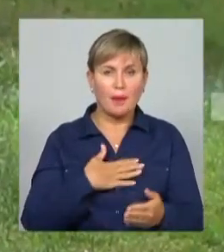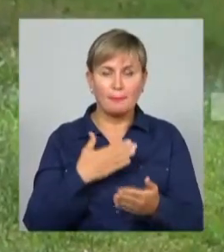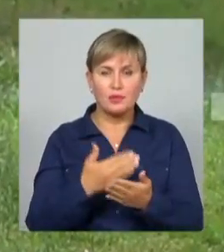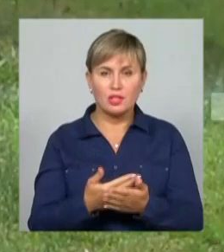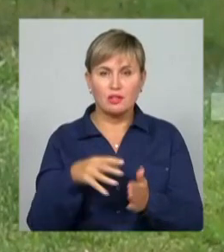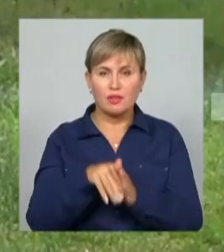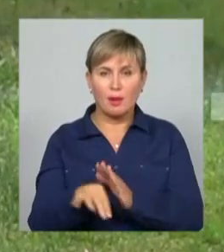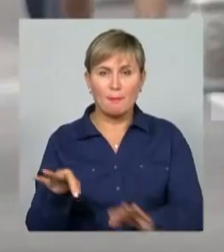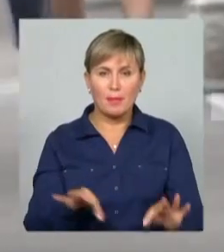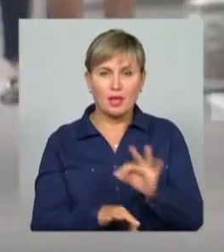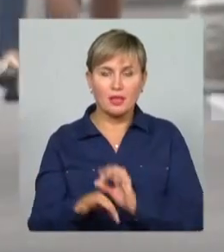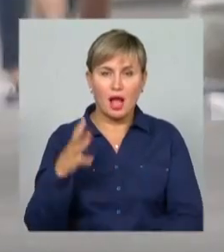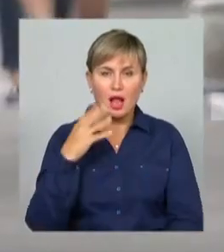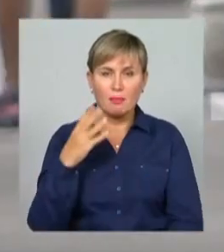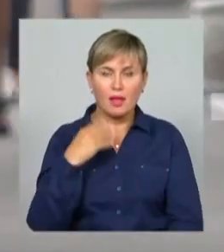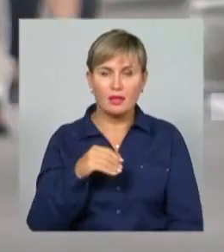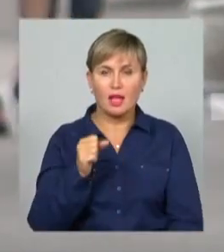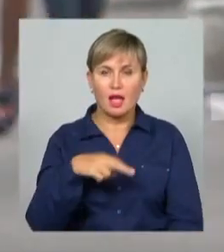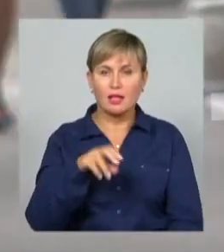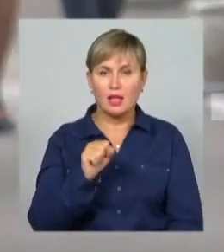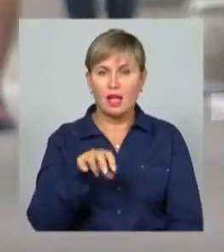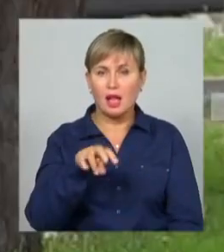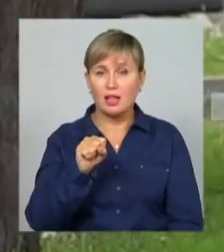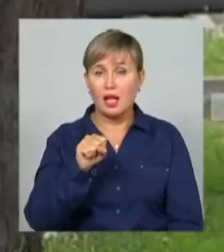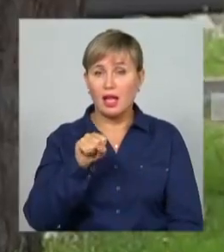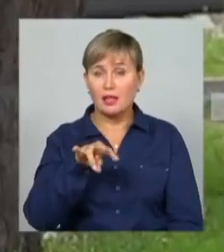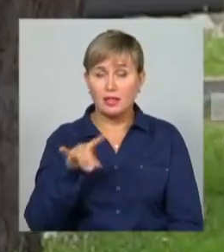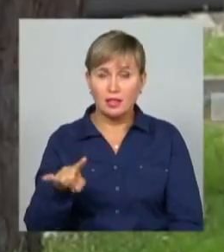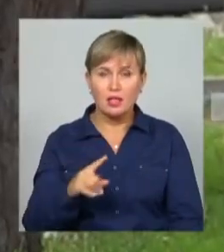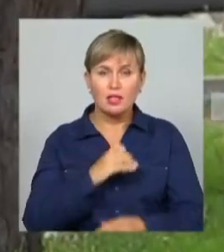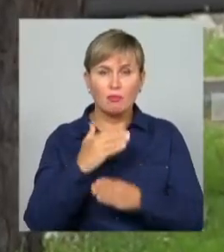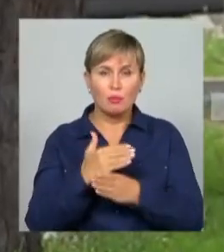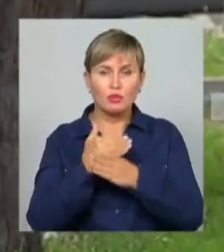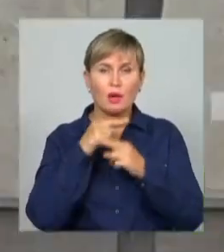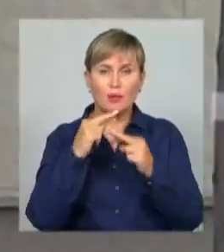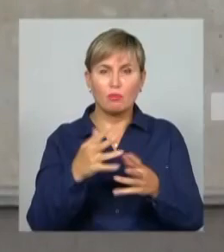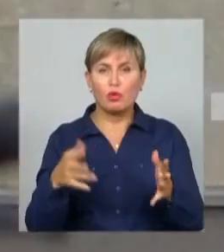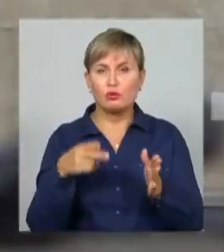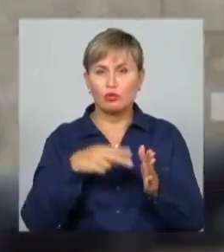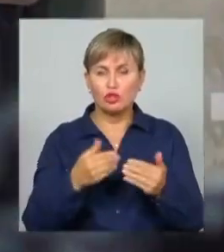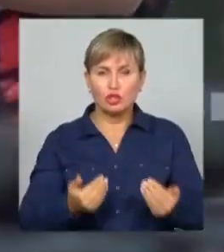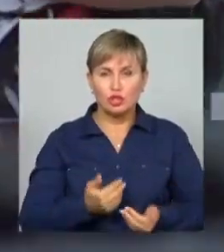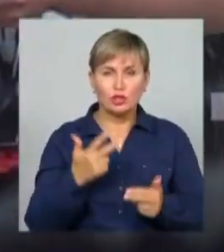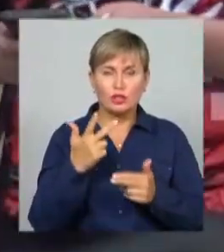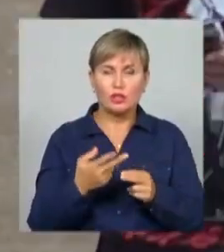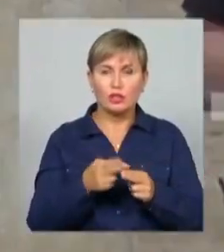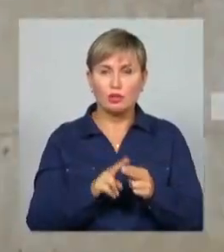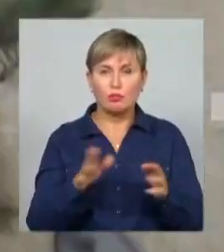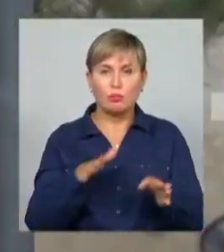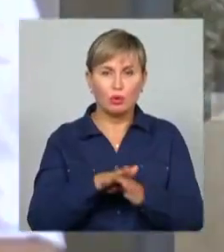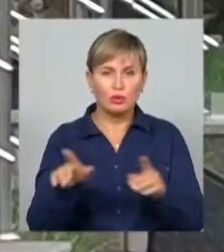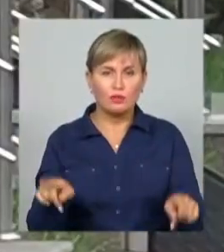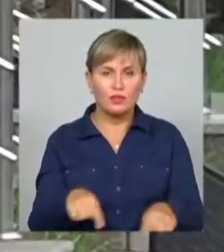В рамках проекта «Алматы Адалдык Аланы» за помощью к ним обратились более 2000 жителей, треть из которых полностью